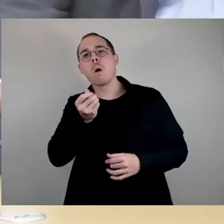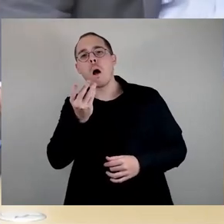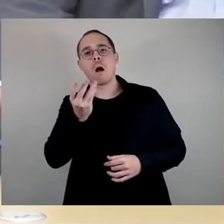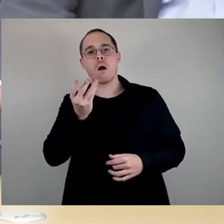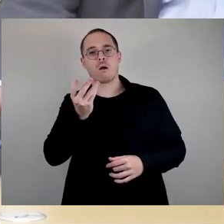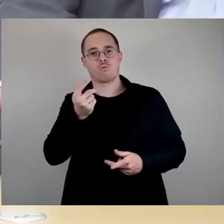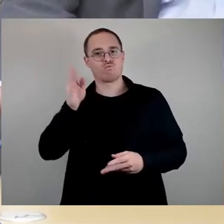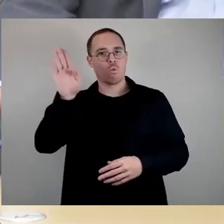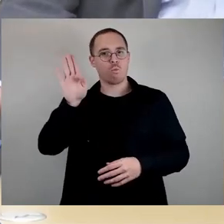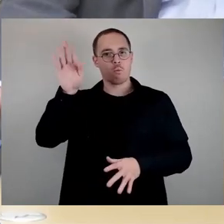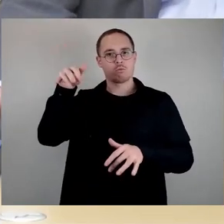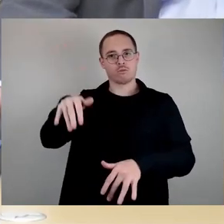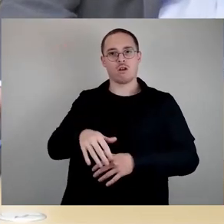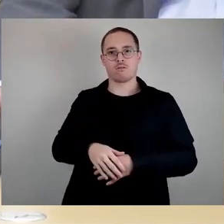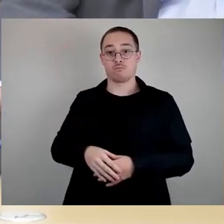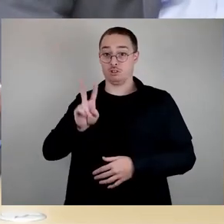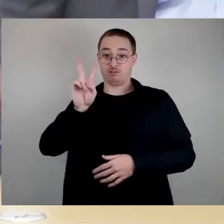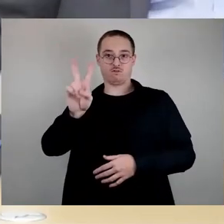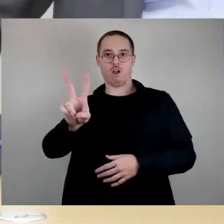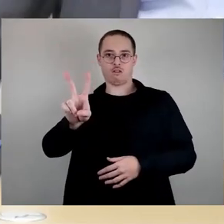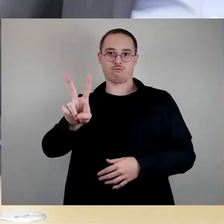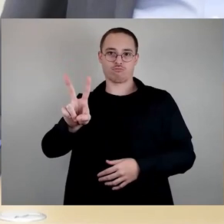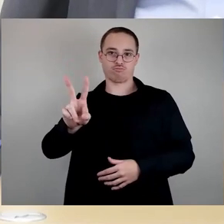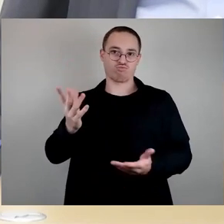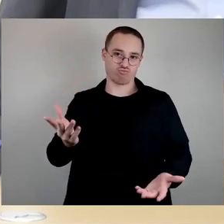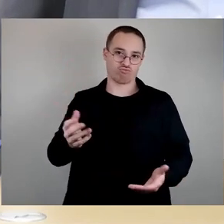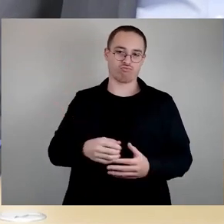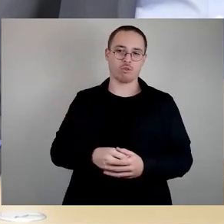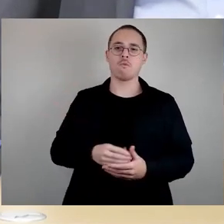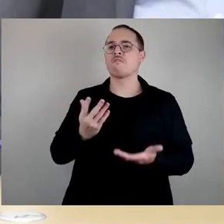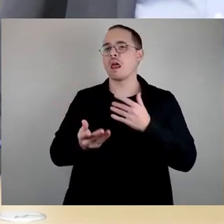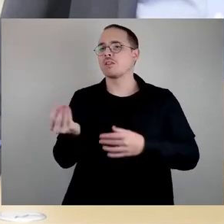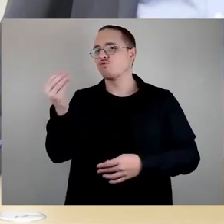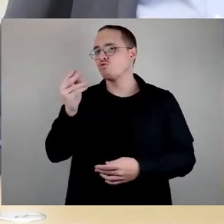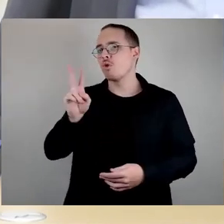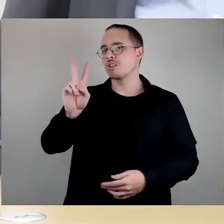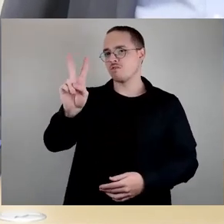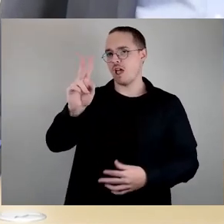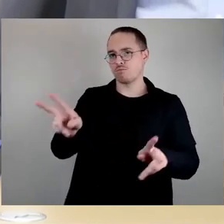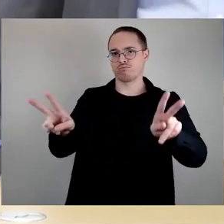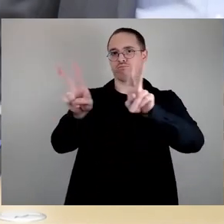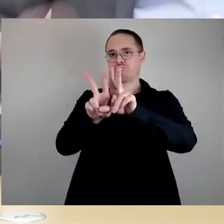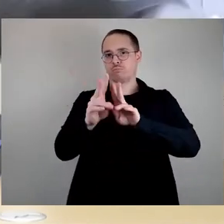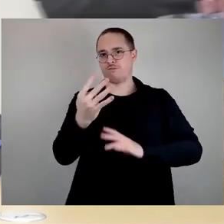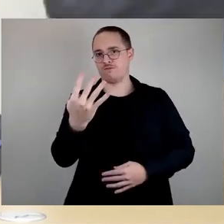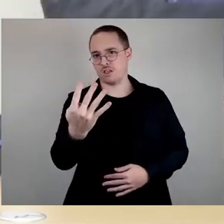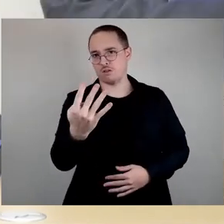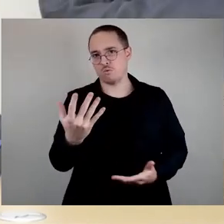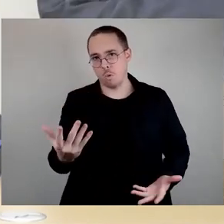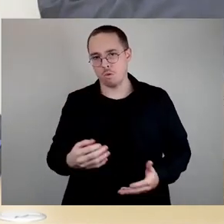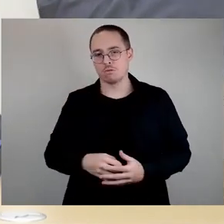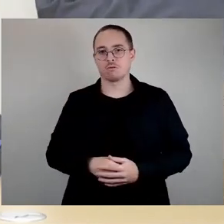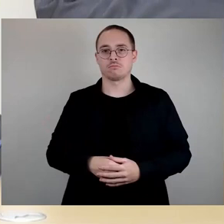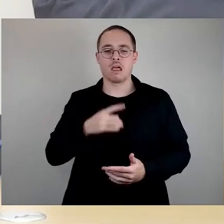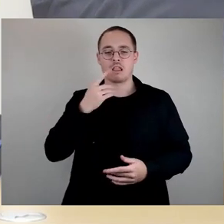Wortmeldungspotenzial da, nämlich zwei Wortmeldungen und zwei eventuell. Ich würde es mal verzichten auf eine Fraktionsrunde